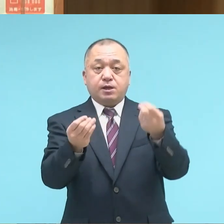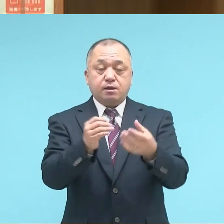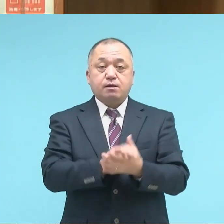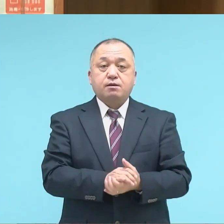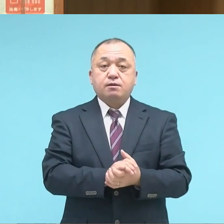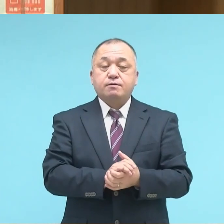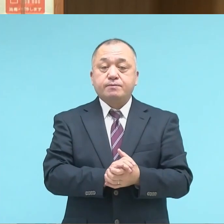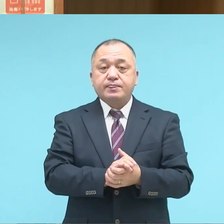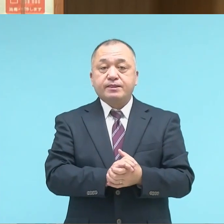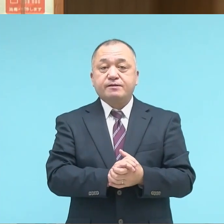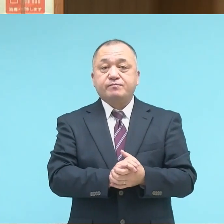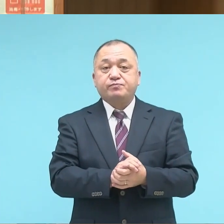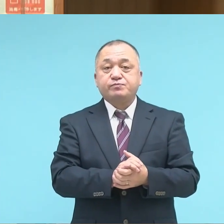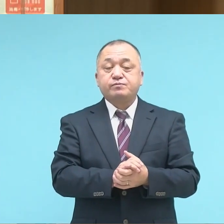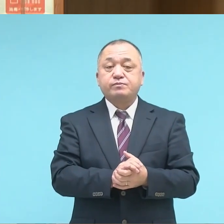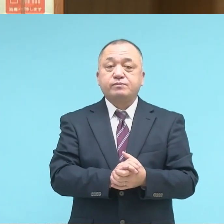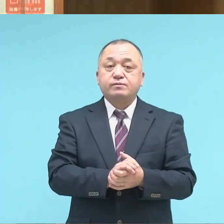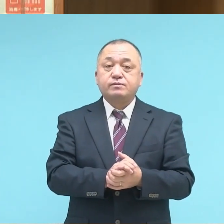やはり